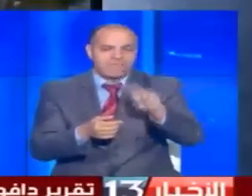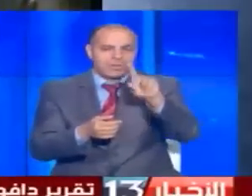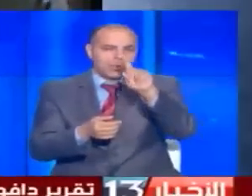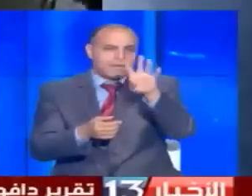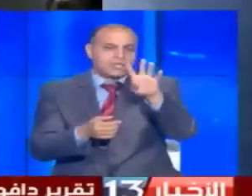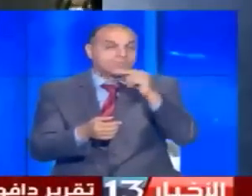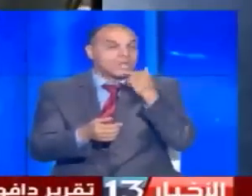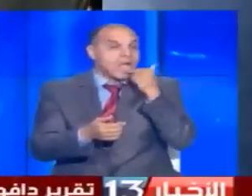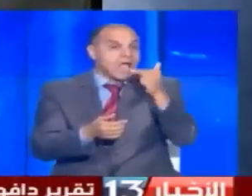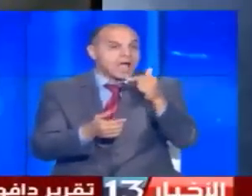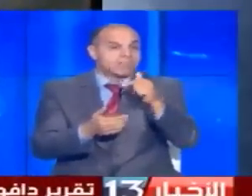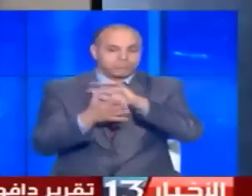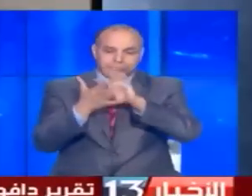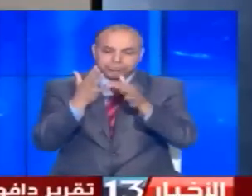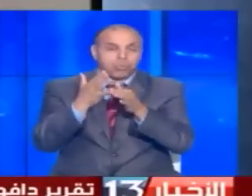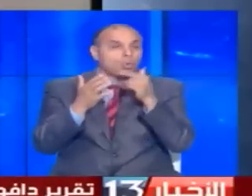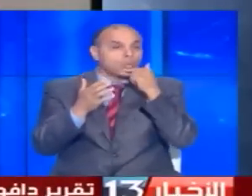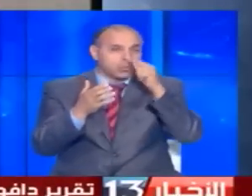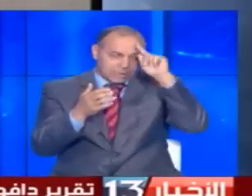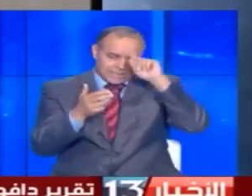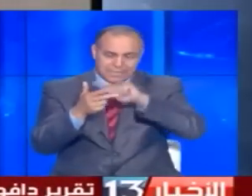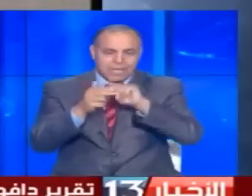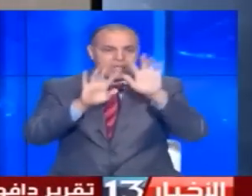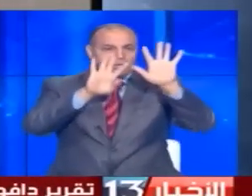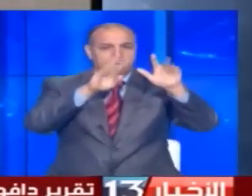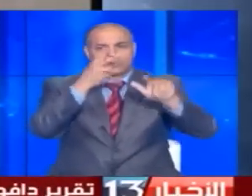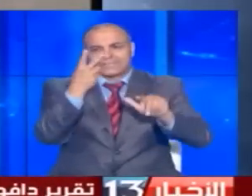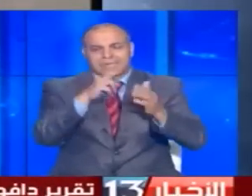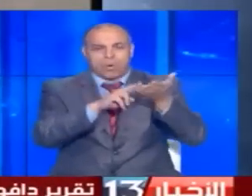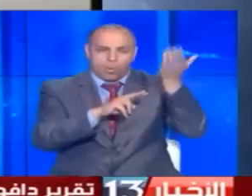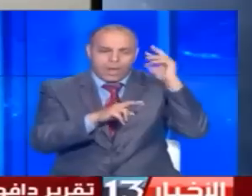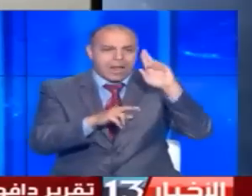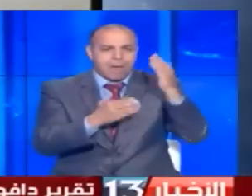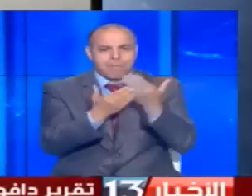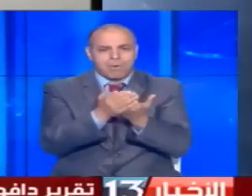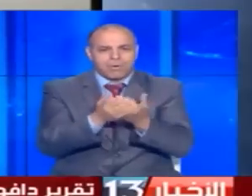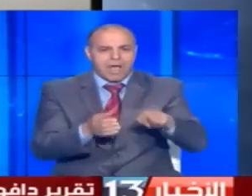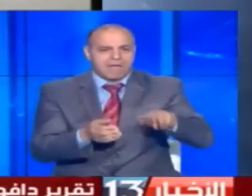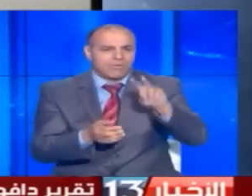13 و 2014 و 2000، كما صنفت في المرتبة 92 في تقرير